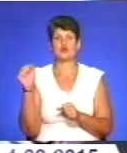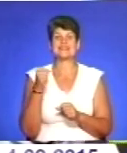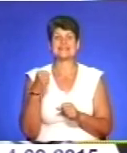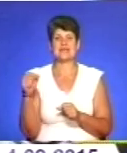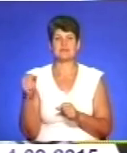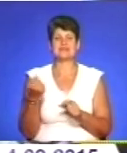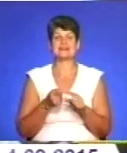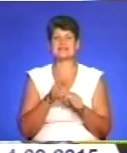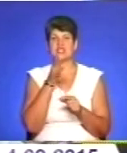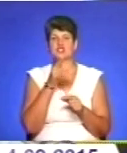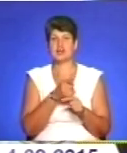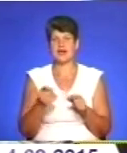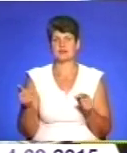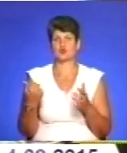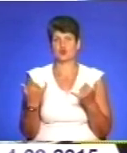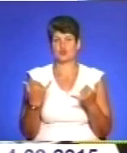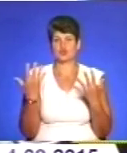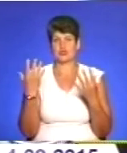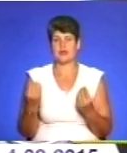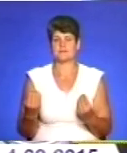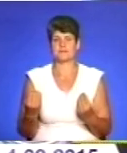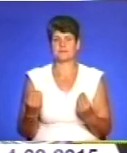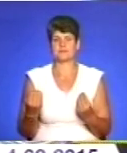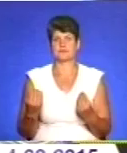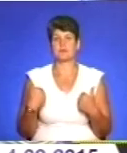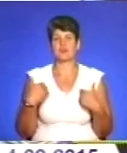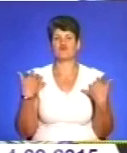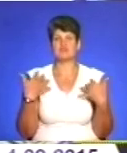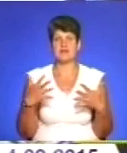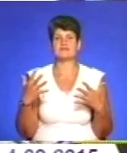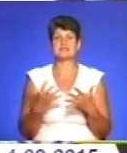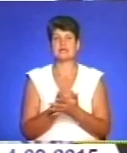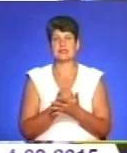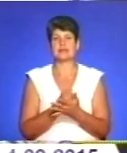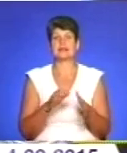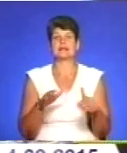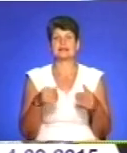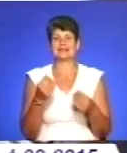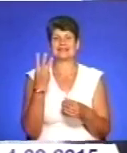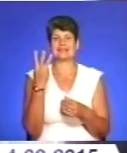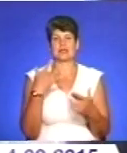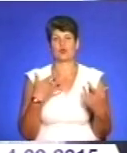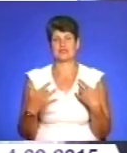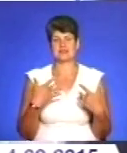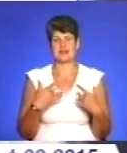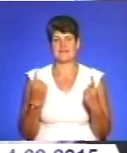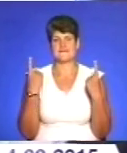і за цей час до сьогоднішнього дня ми вже встигли дати 3 концерти